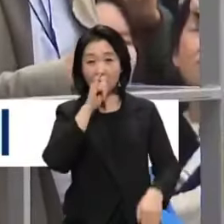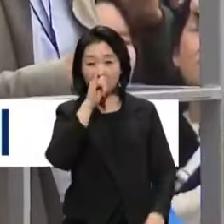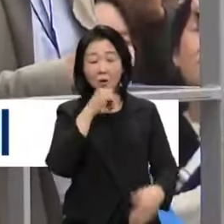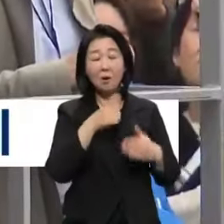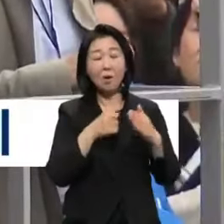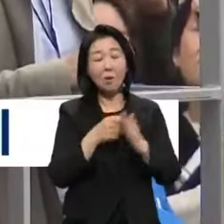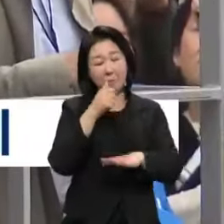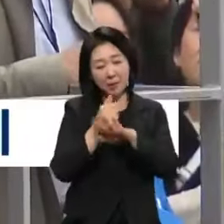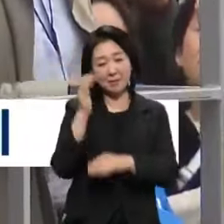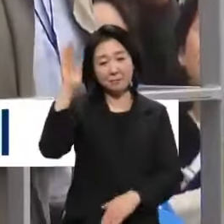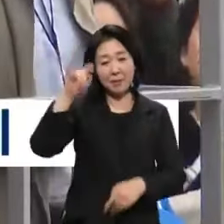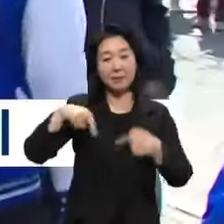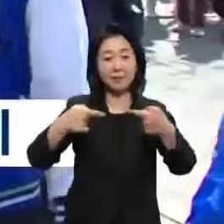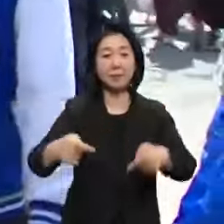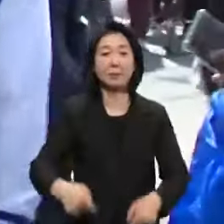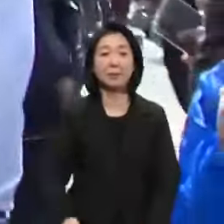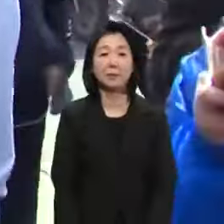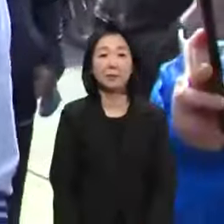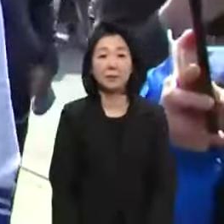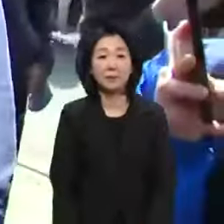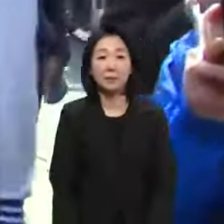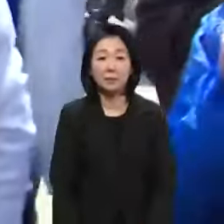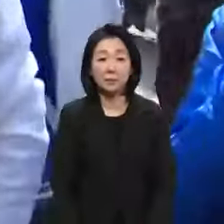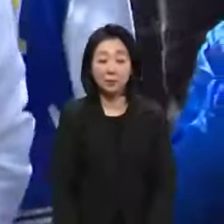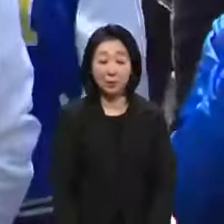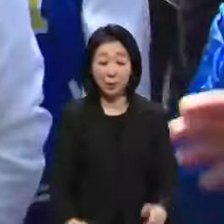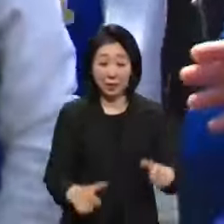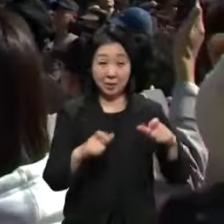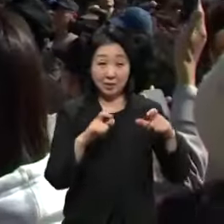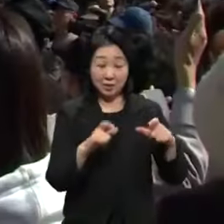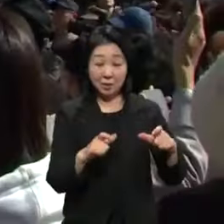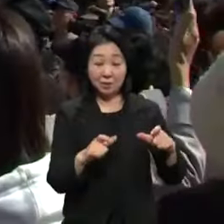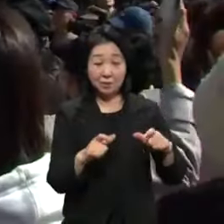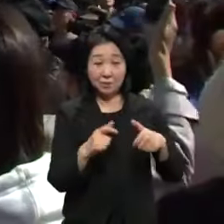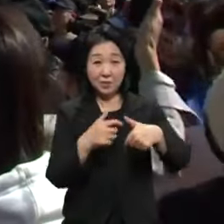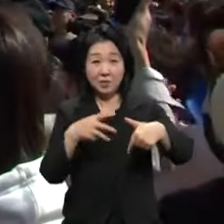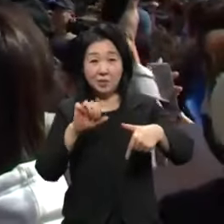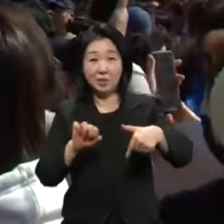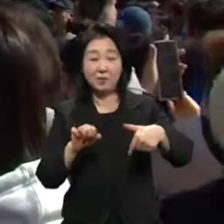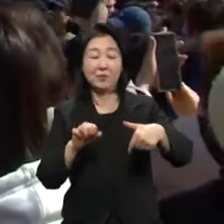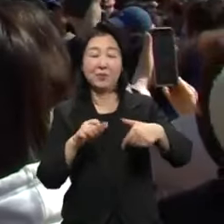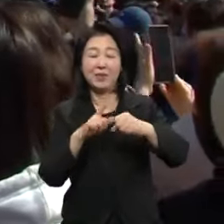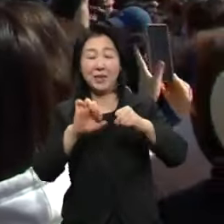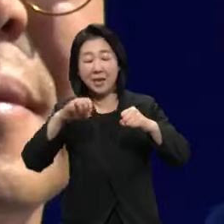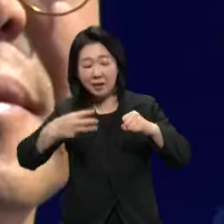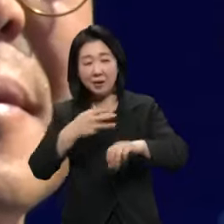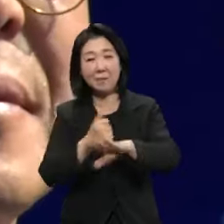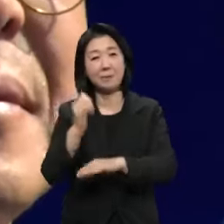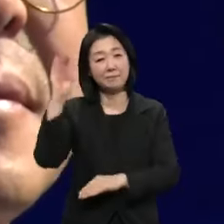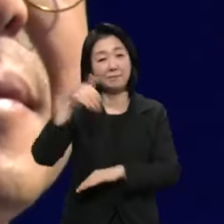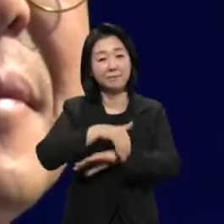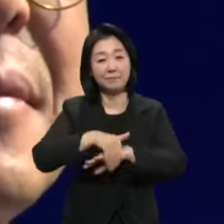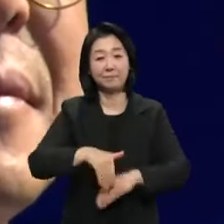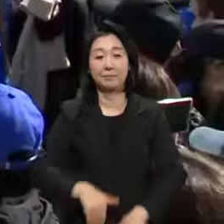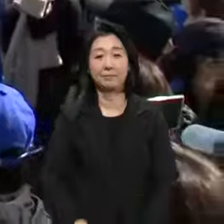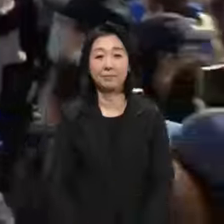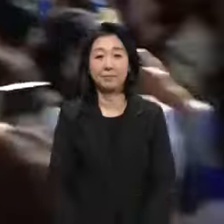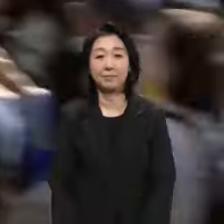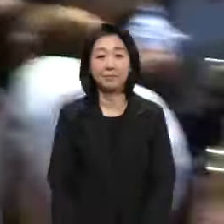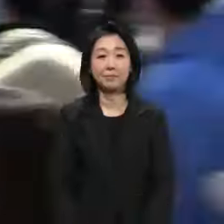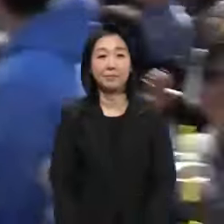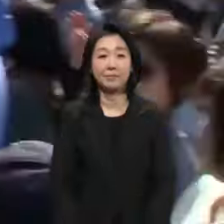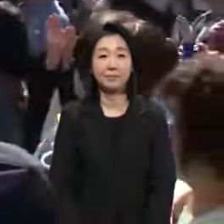피날레 유세에 참석합니다. 이후 자신의 지역구인 인천 계양을에서 마지막 선거운동을 이어갑니다.